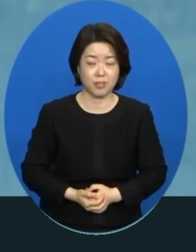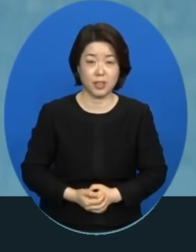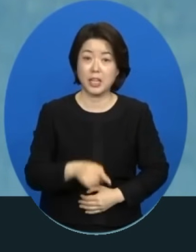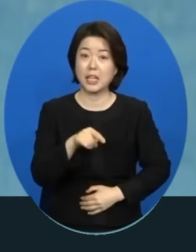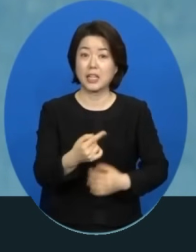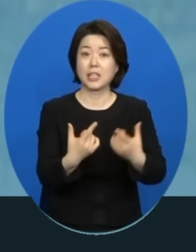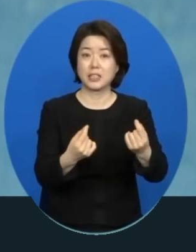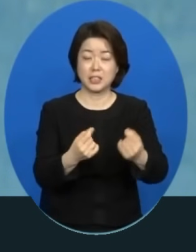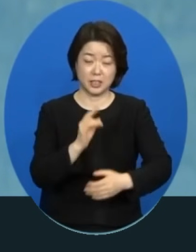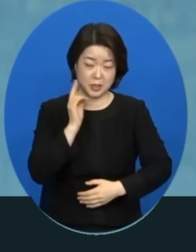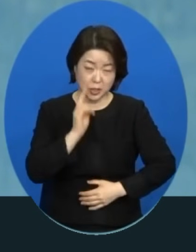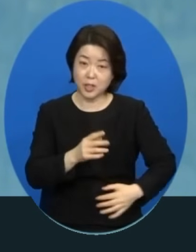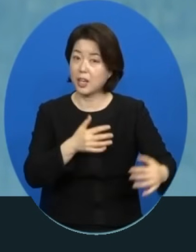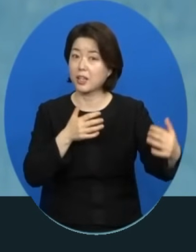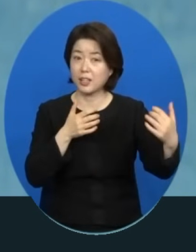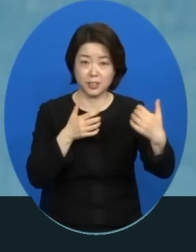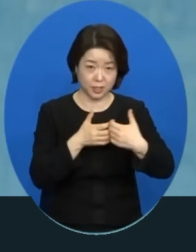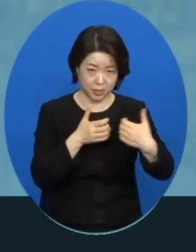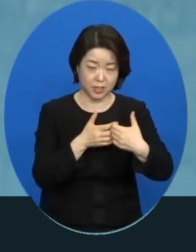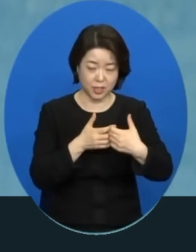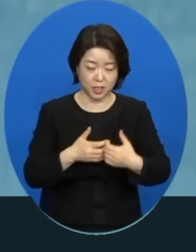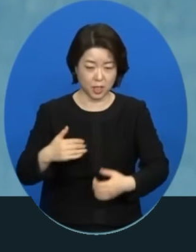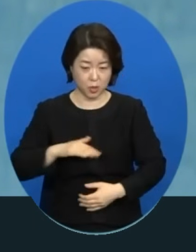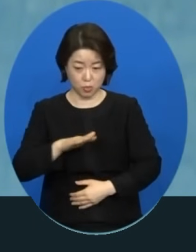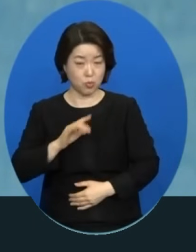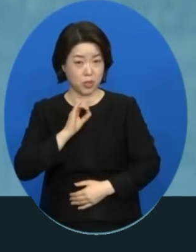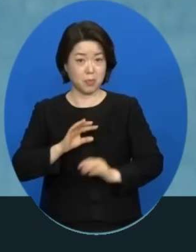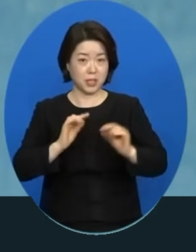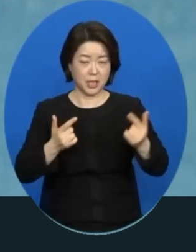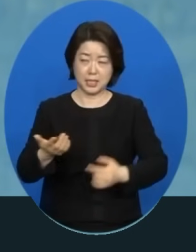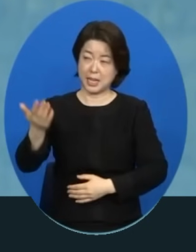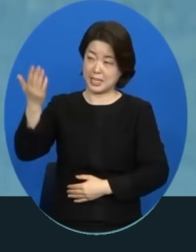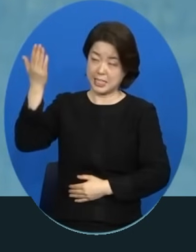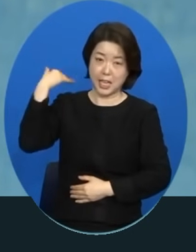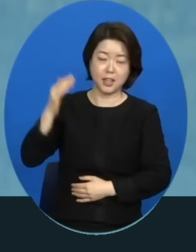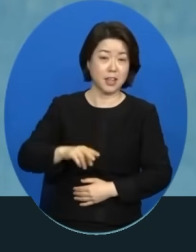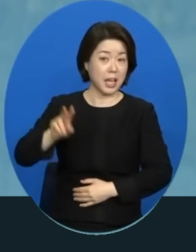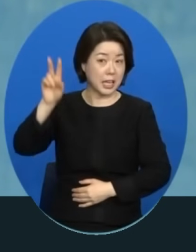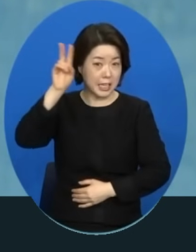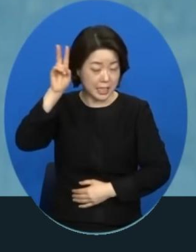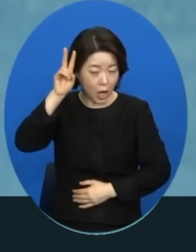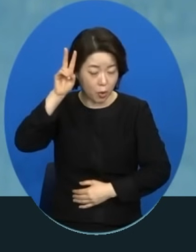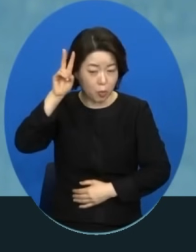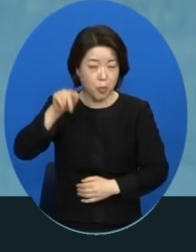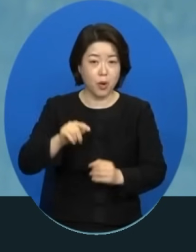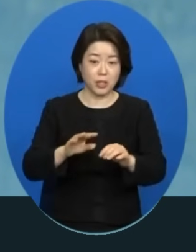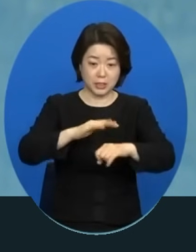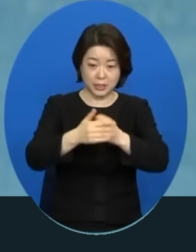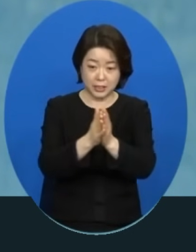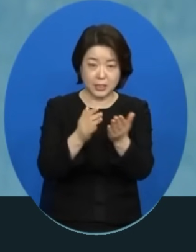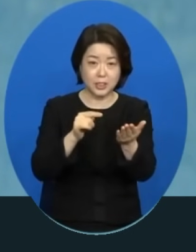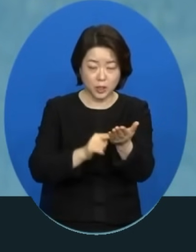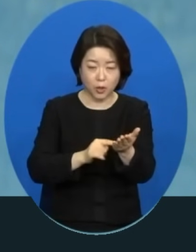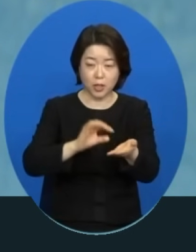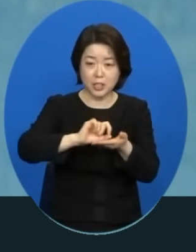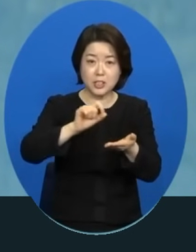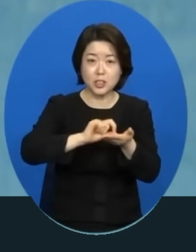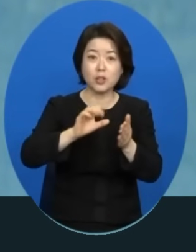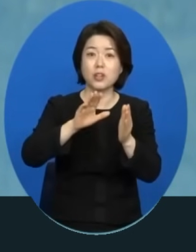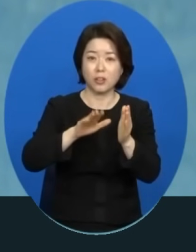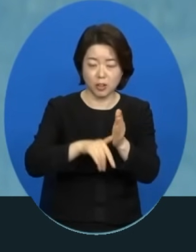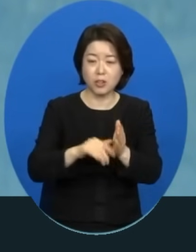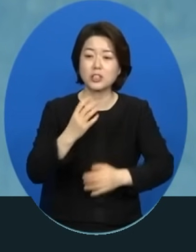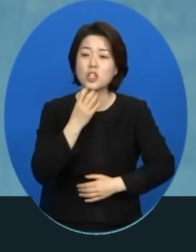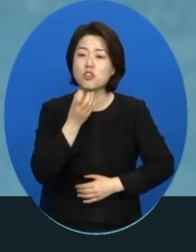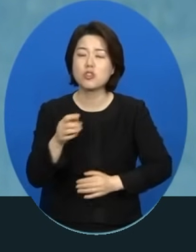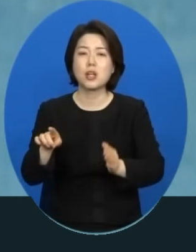이러한 치열한 전쟁이 우리들에게만 있었던 게 아니고 그 당시에 이 야고보서 수신자들이었던 그리스도인들, 유대인